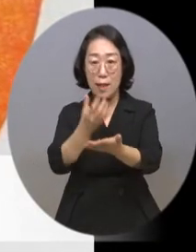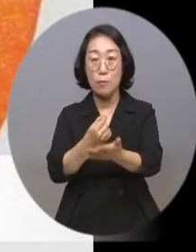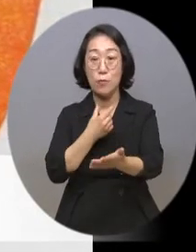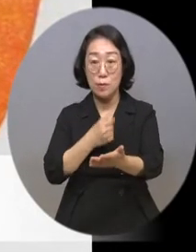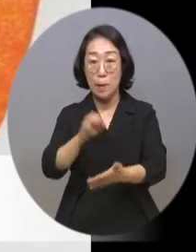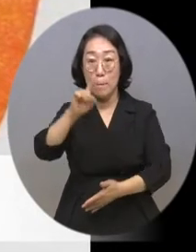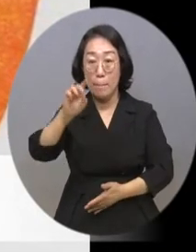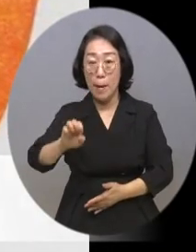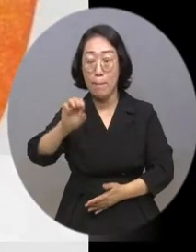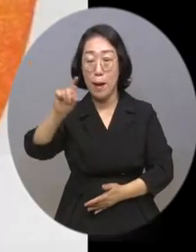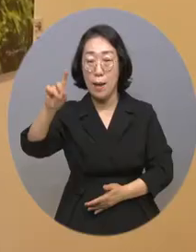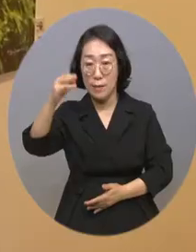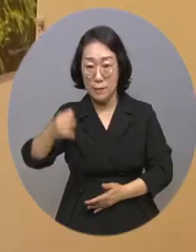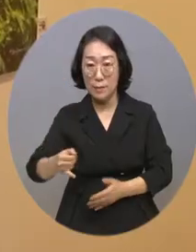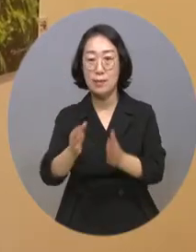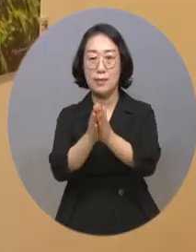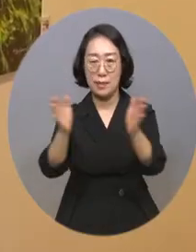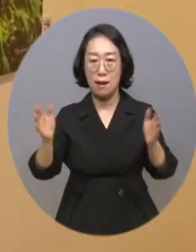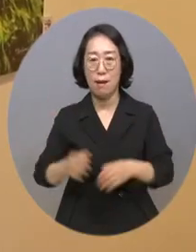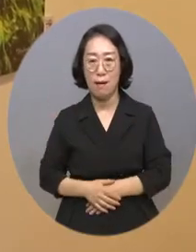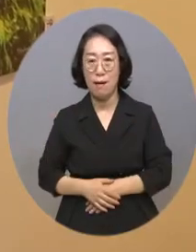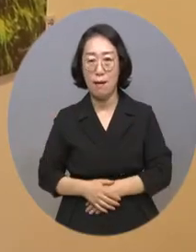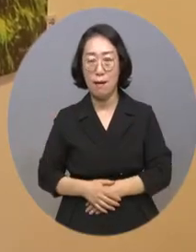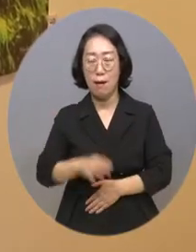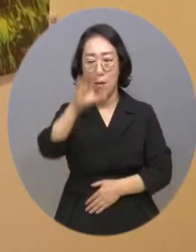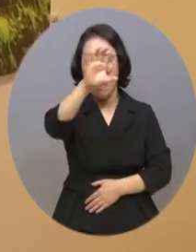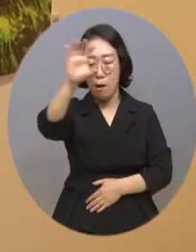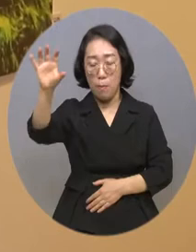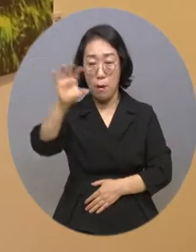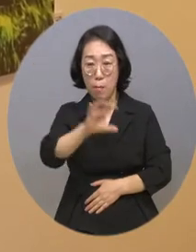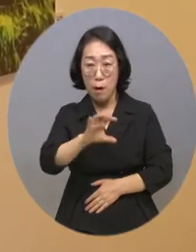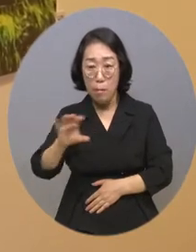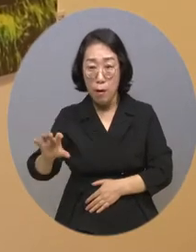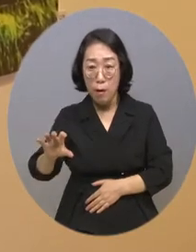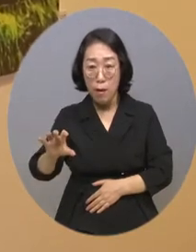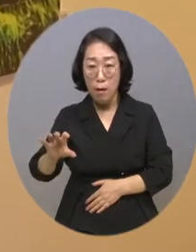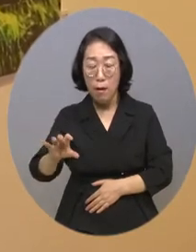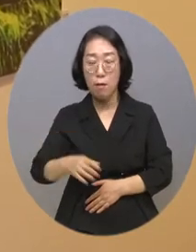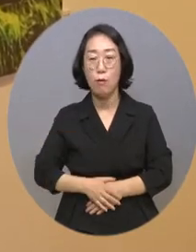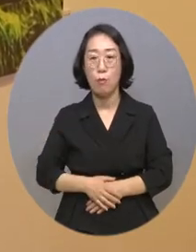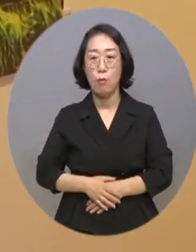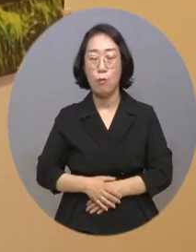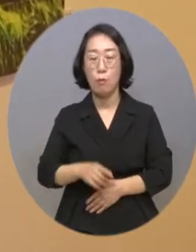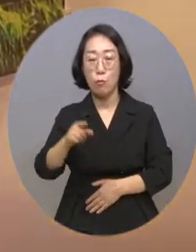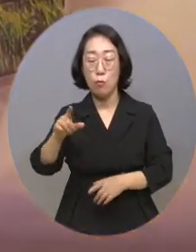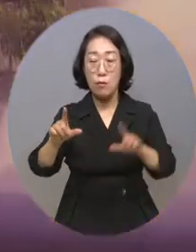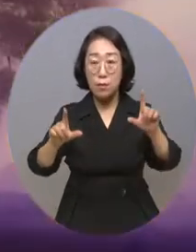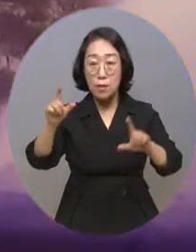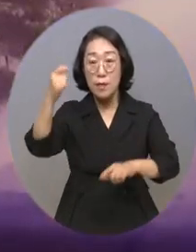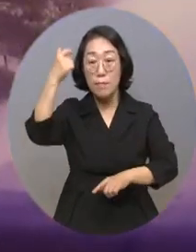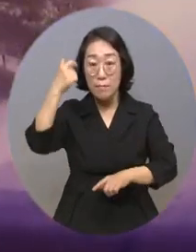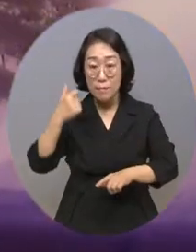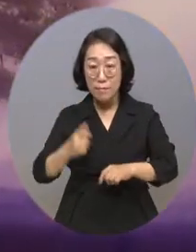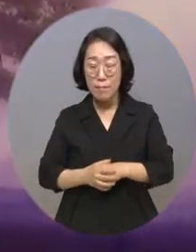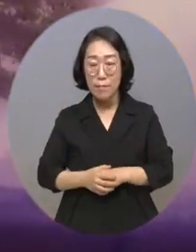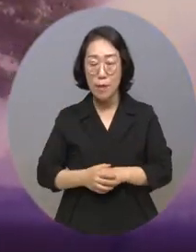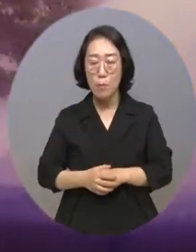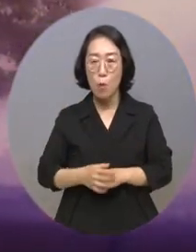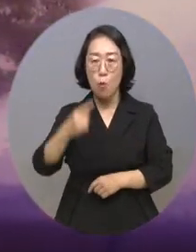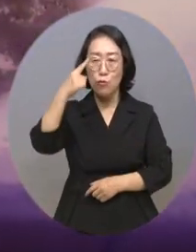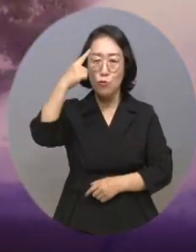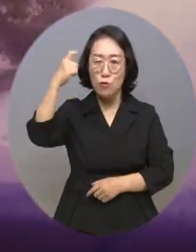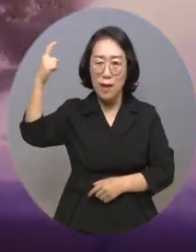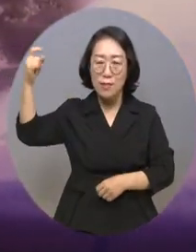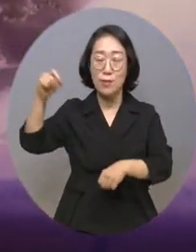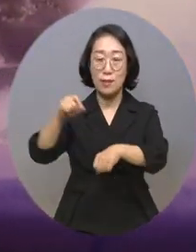시작하게 되었습니다 반복적인 배열로 4분할 등으로 분리되고 재 조립된 이미지는 추상적인 새로운